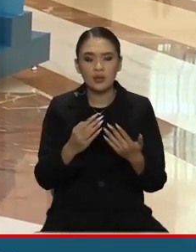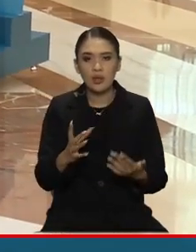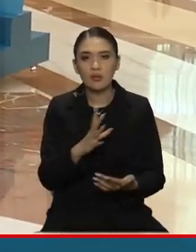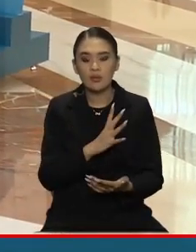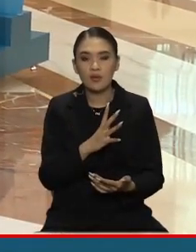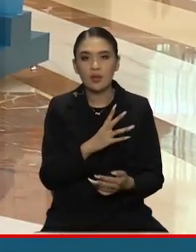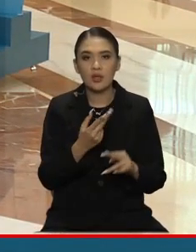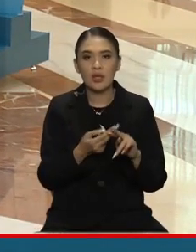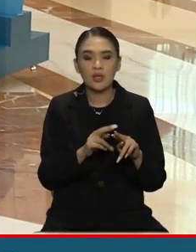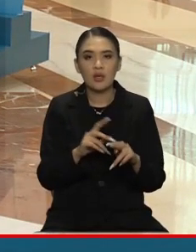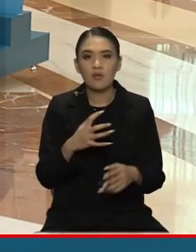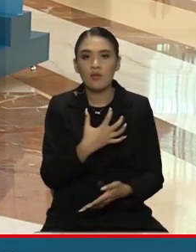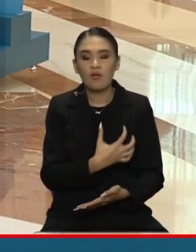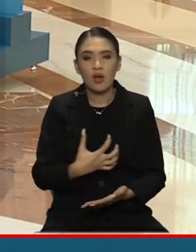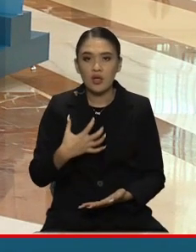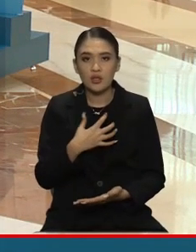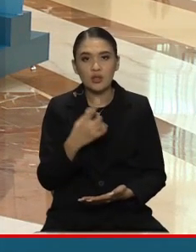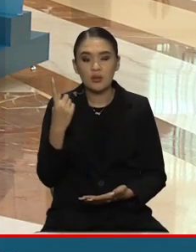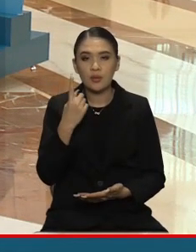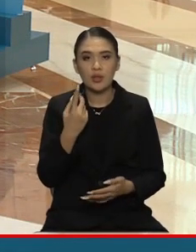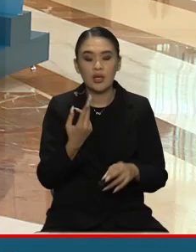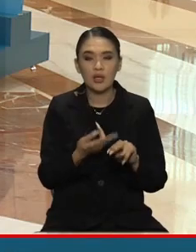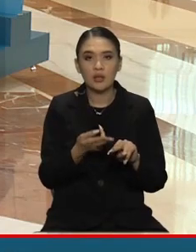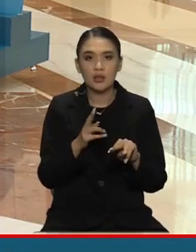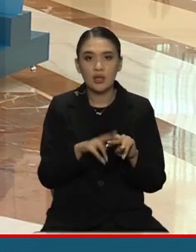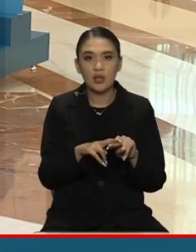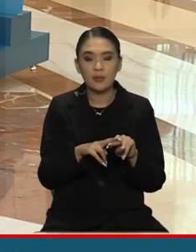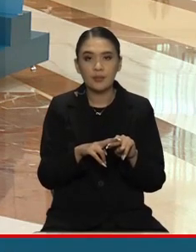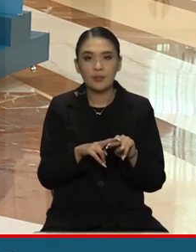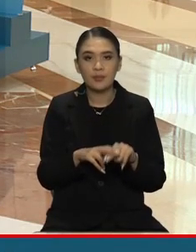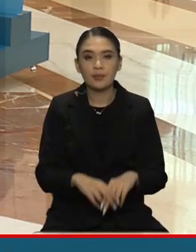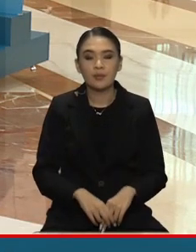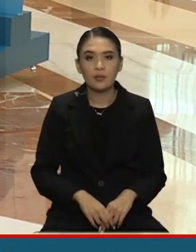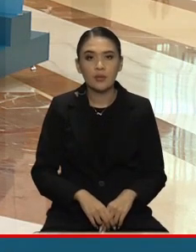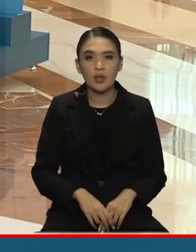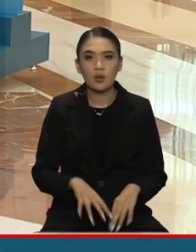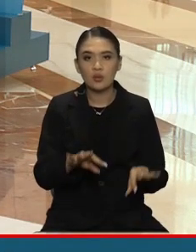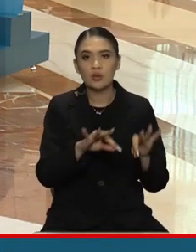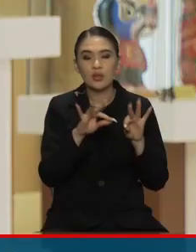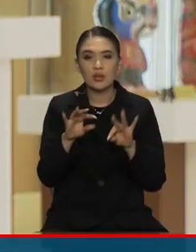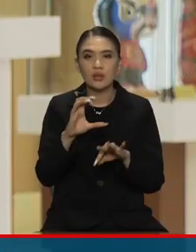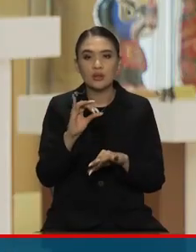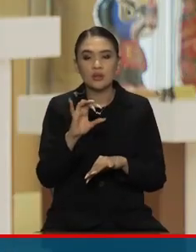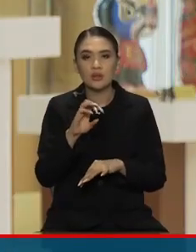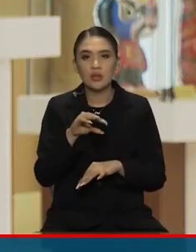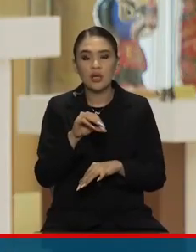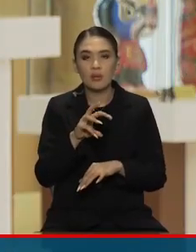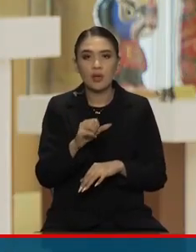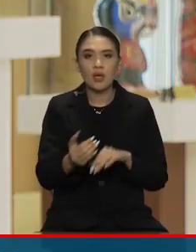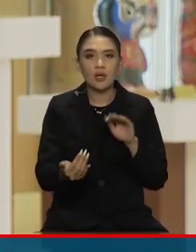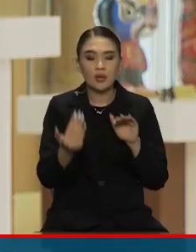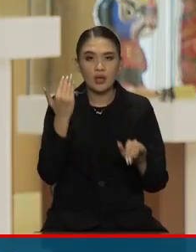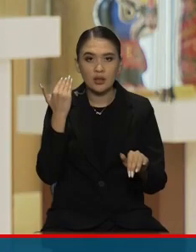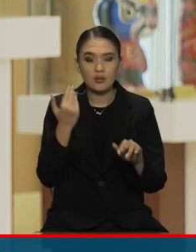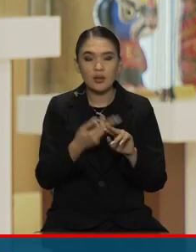одним из важных составляющих здесь является э-э установка систем раннего обнаружения